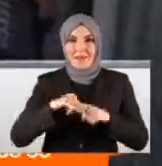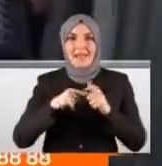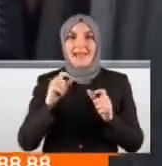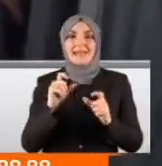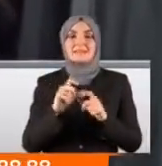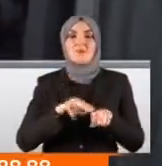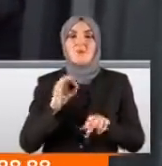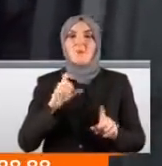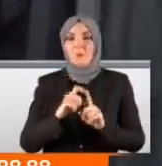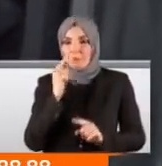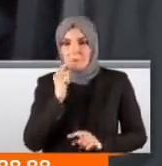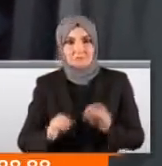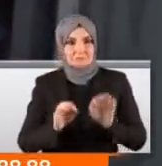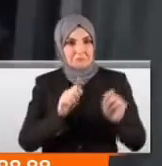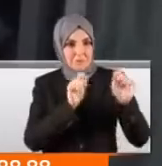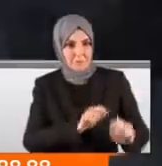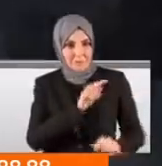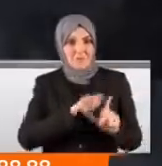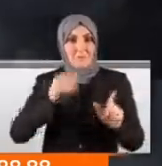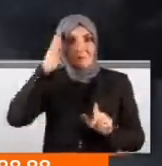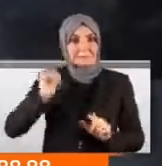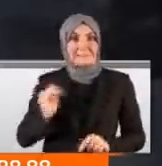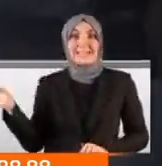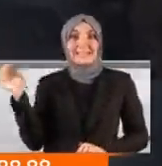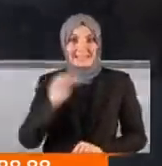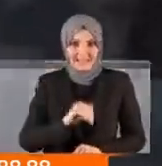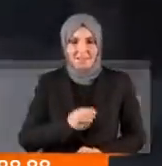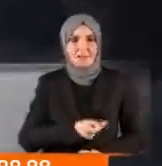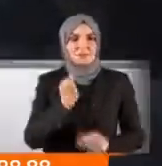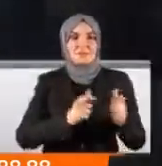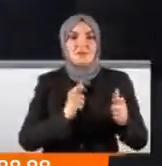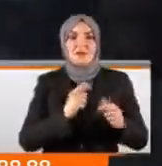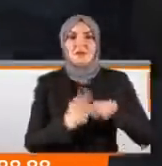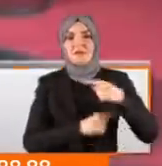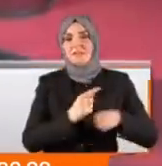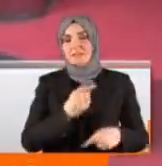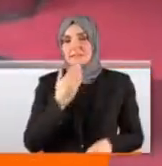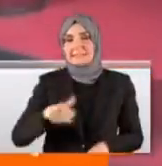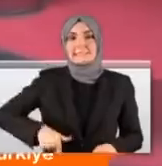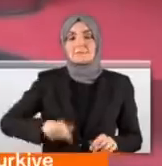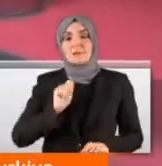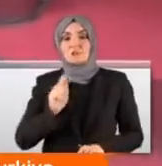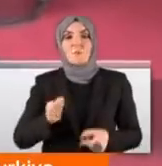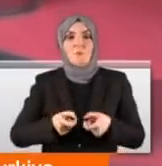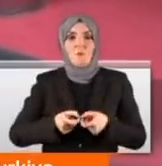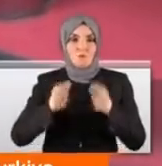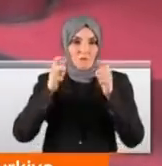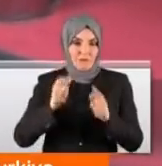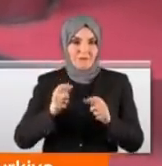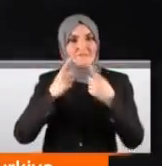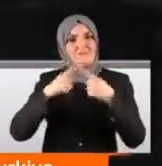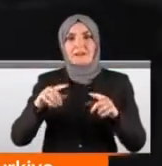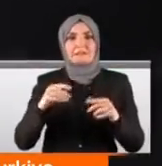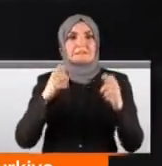kaçacak yer aradılar İzmir'de Jandarma Bornova'da farklı adreslerde kumar oynatıldığı ihbarı ile harekete